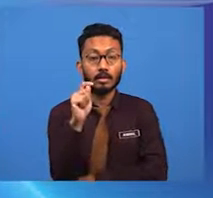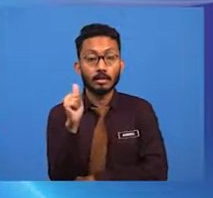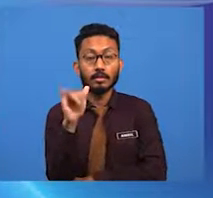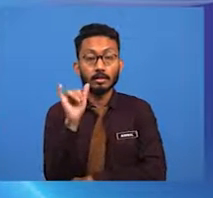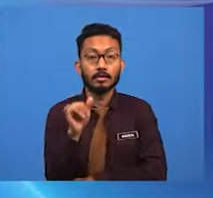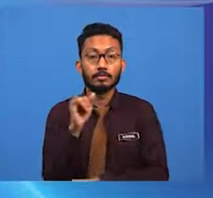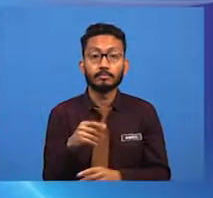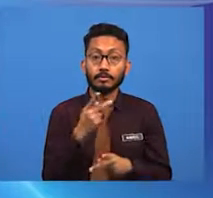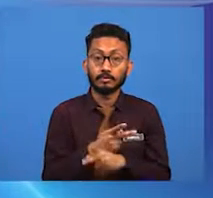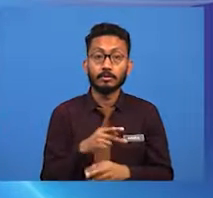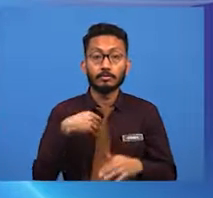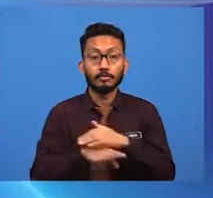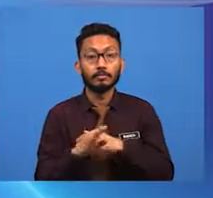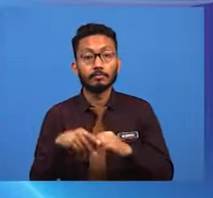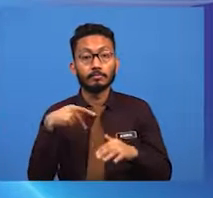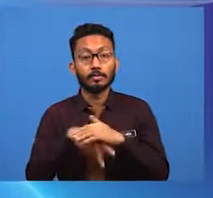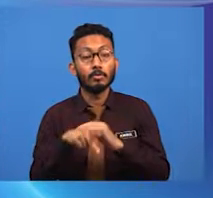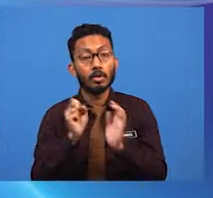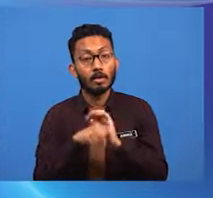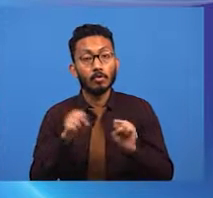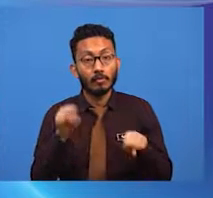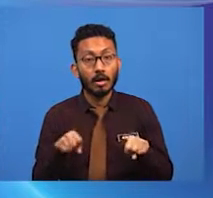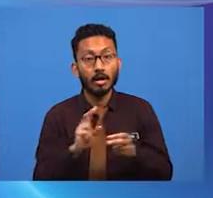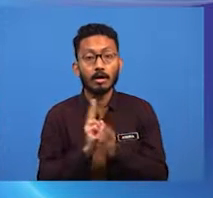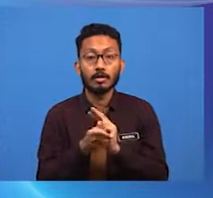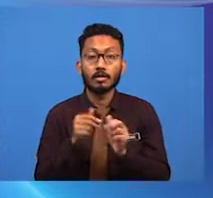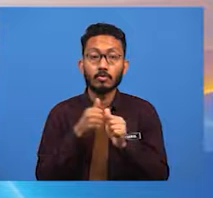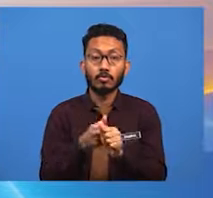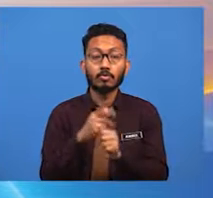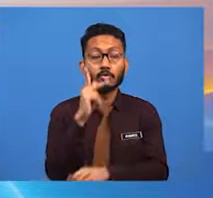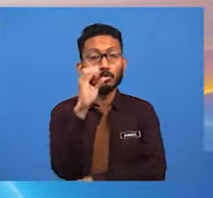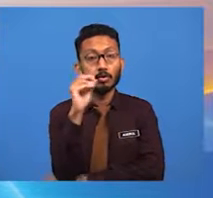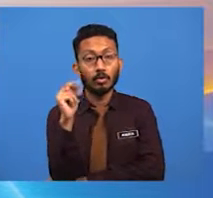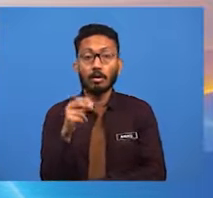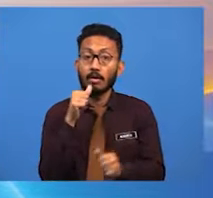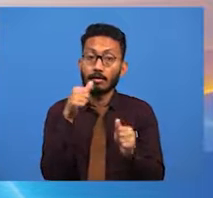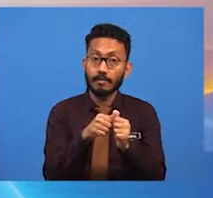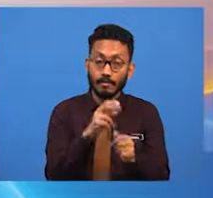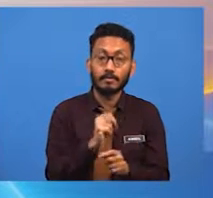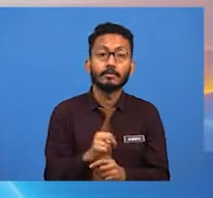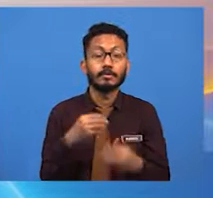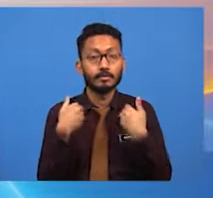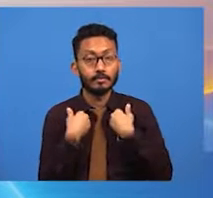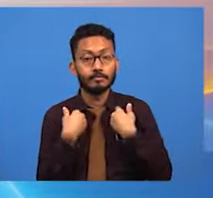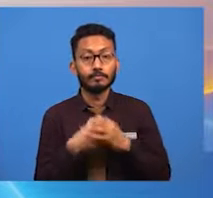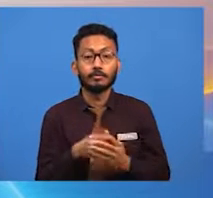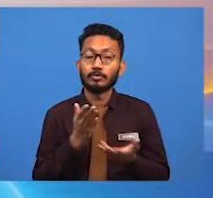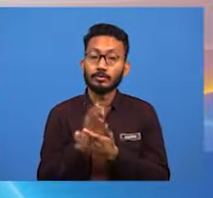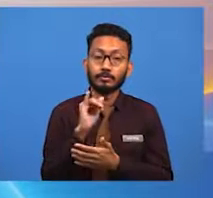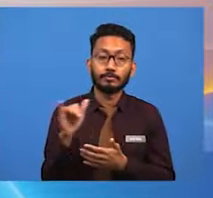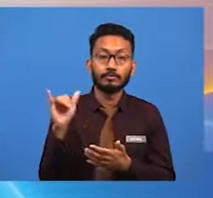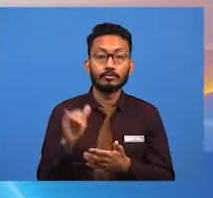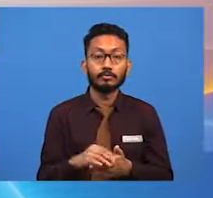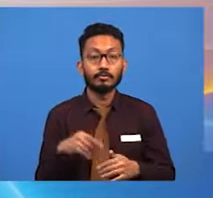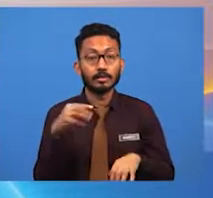ubah mengikut kod arahan yang dibangunkan. Seterusnya, semasa kita menulis